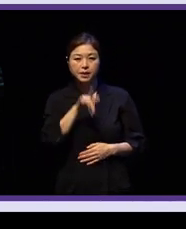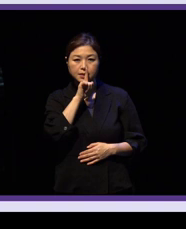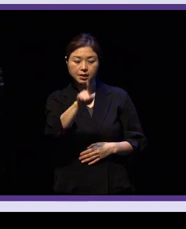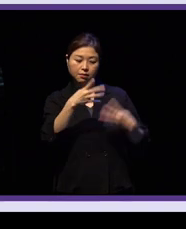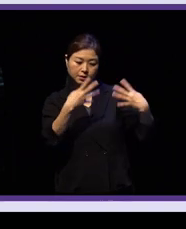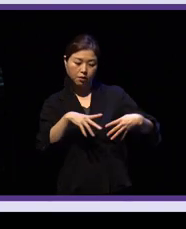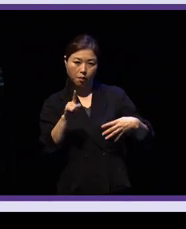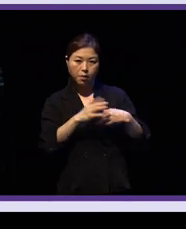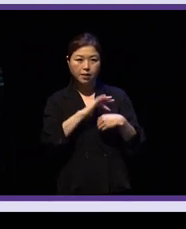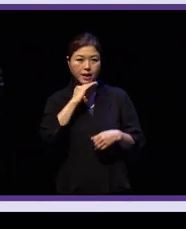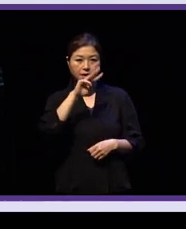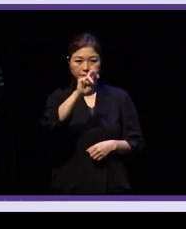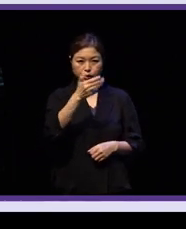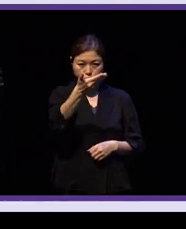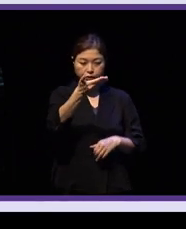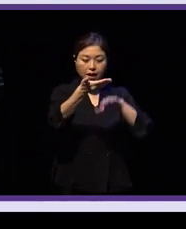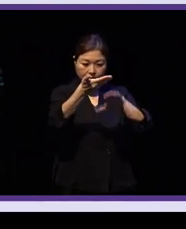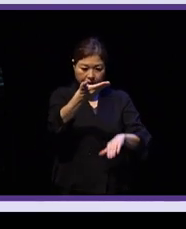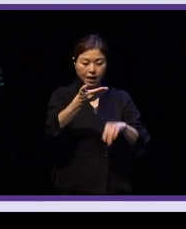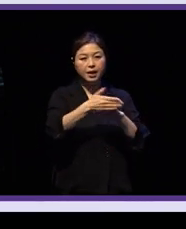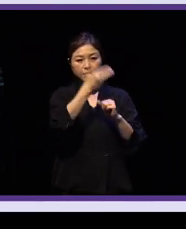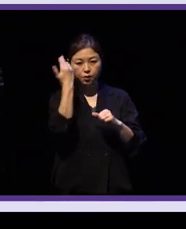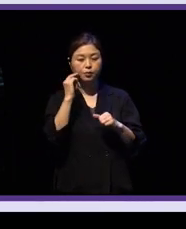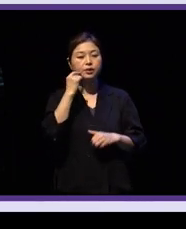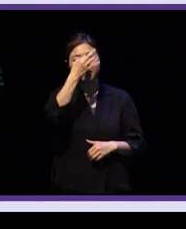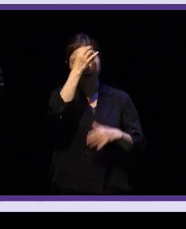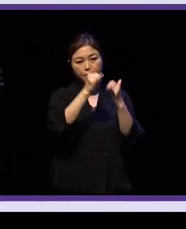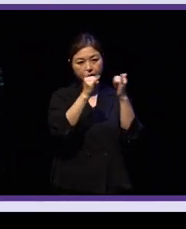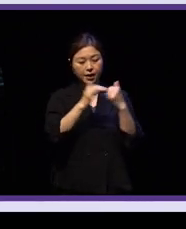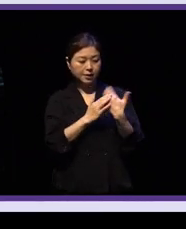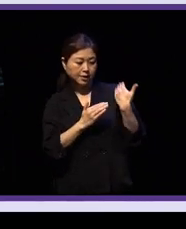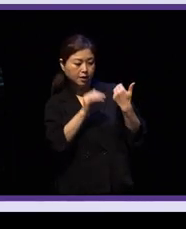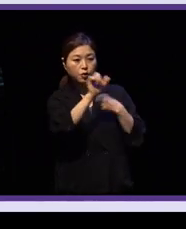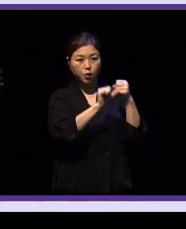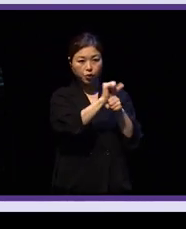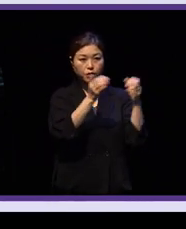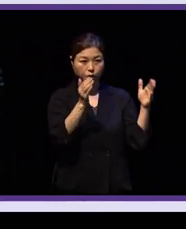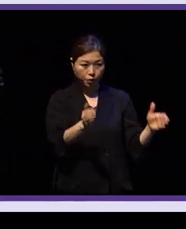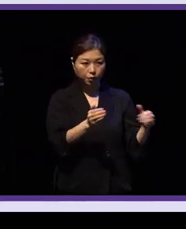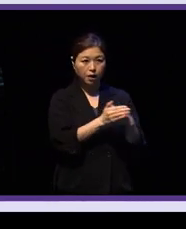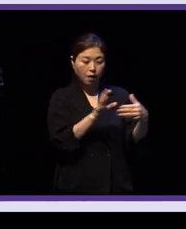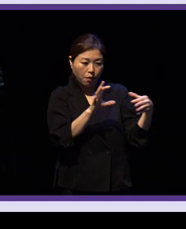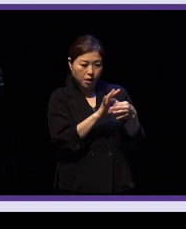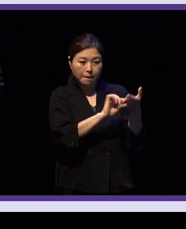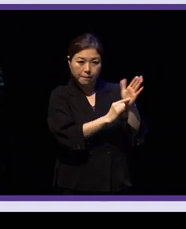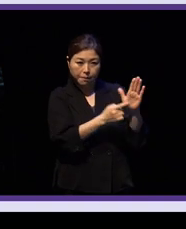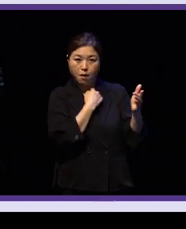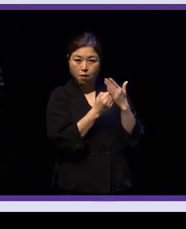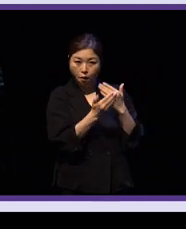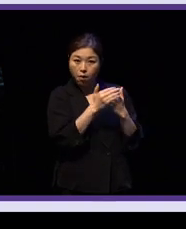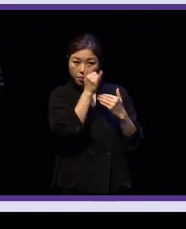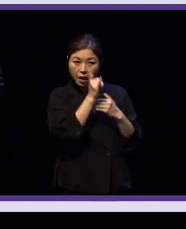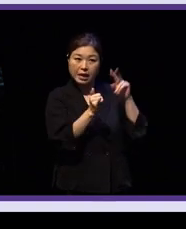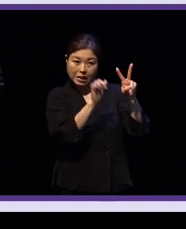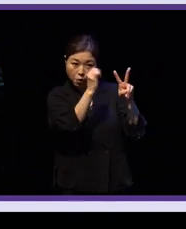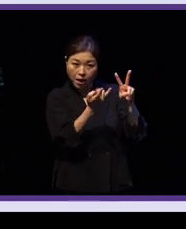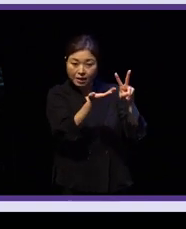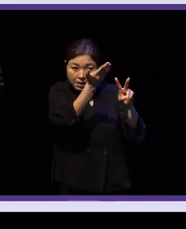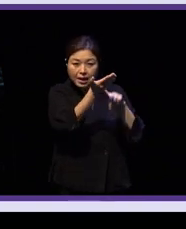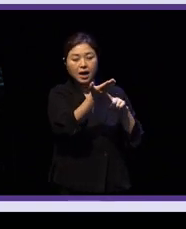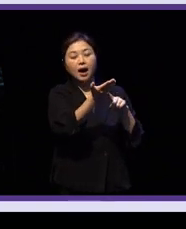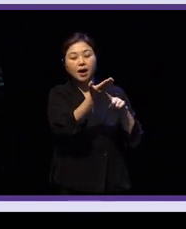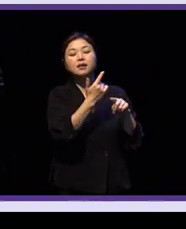신청 자격은 39세 이하 청년예술가로 최근 5년 이내에 해당 분야의 발표 이력을 최소 1회 이상